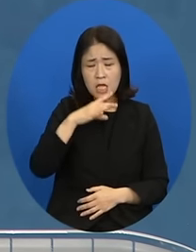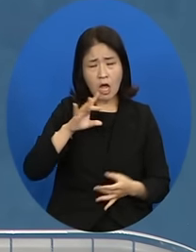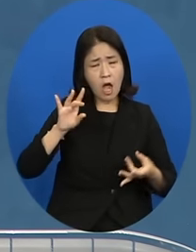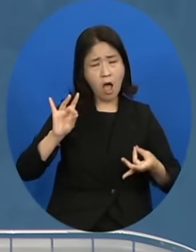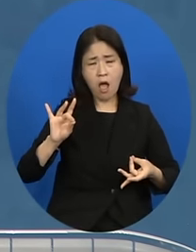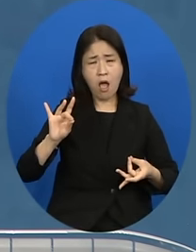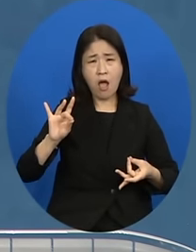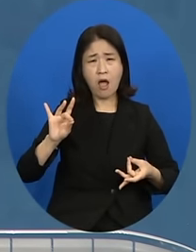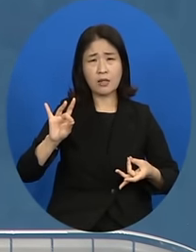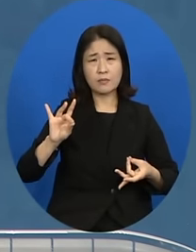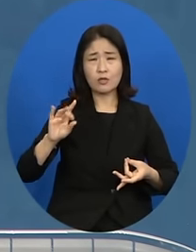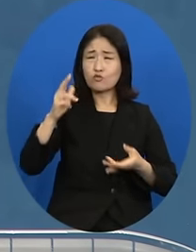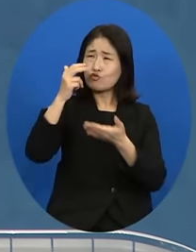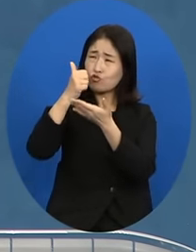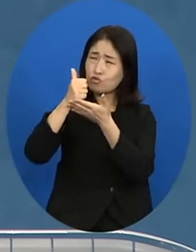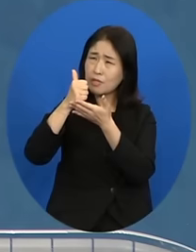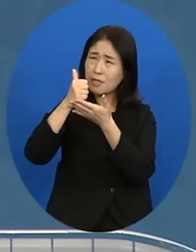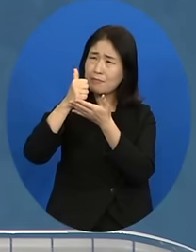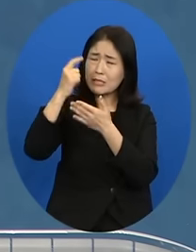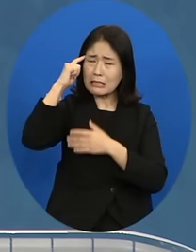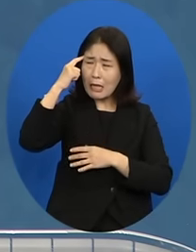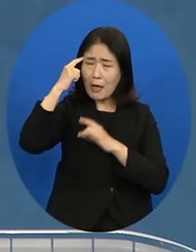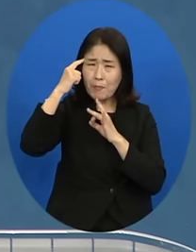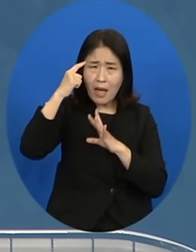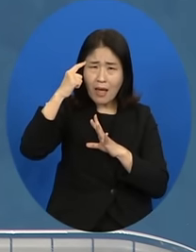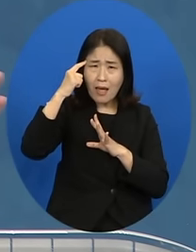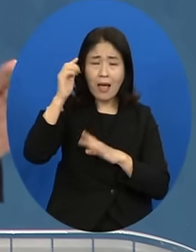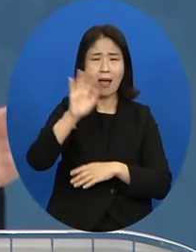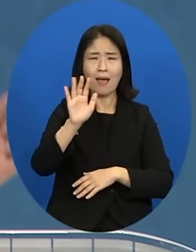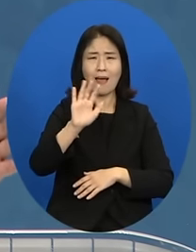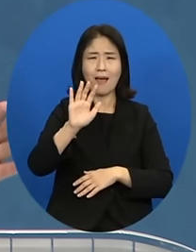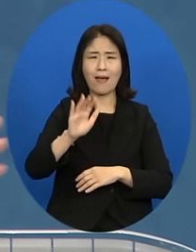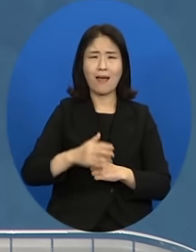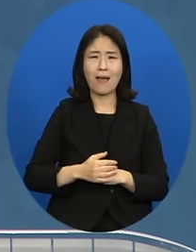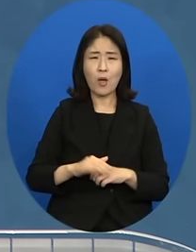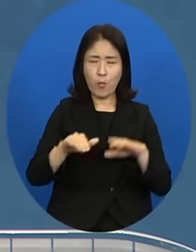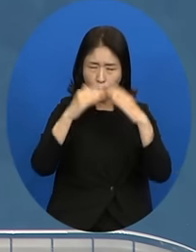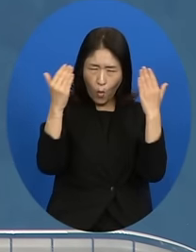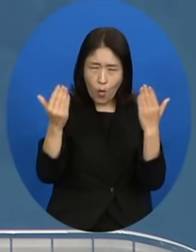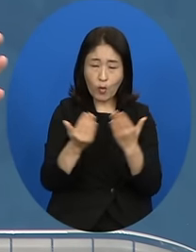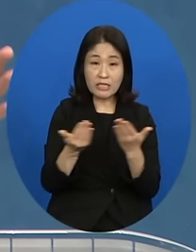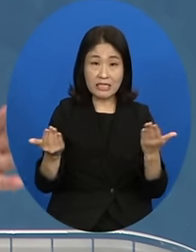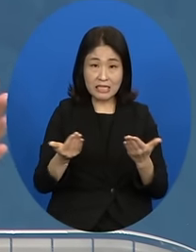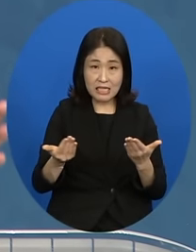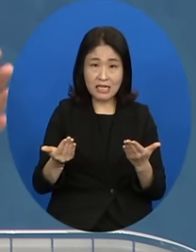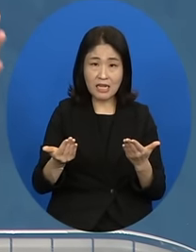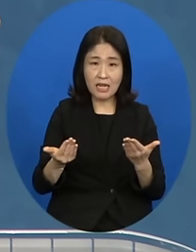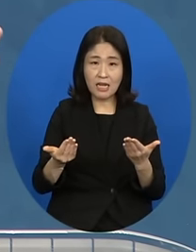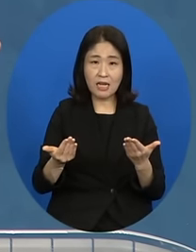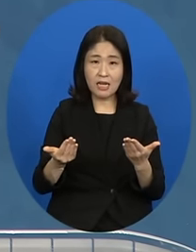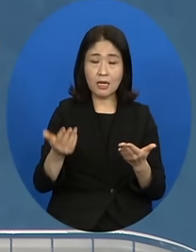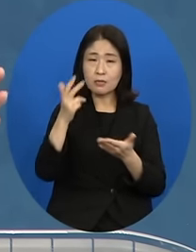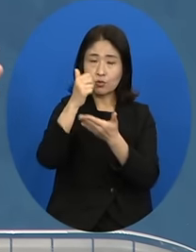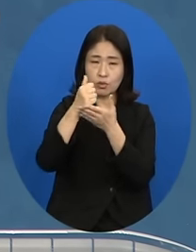있으면서 주님 생각만 하라 이런 말씀이 아닙니다. 모든 일에 주님 함께 계시겠다고 하신 그 약속을